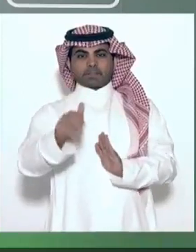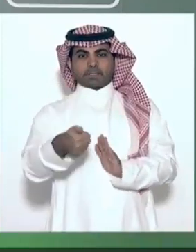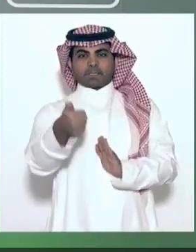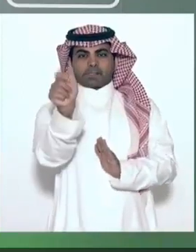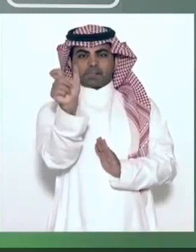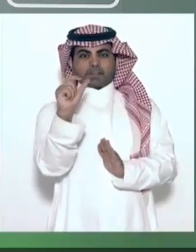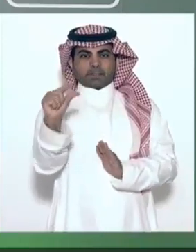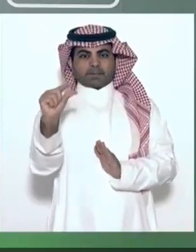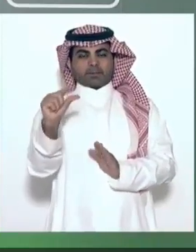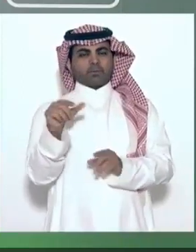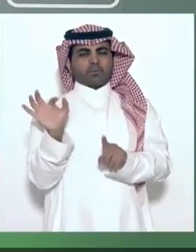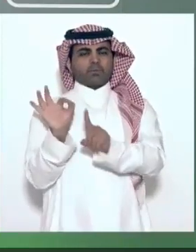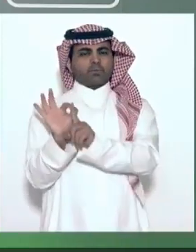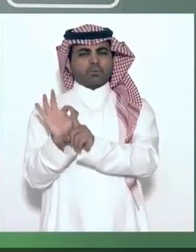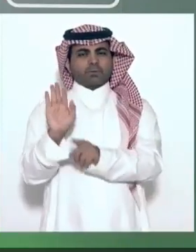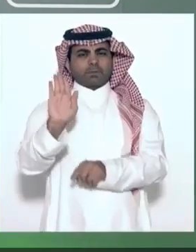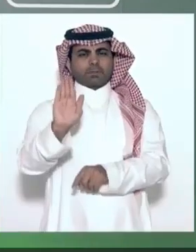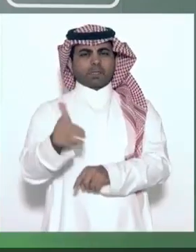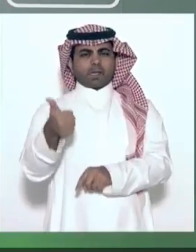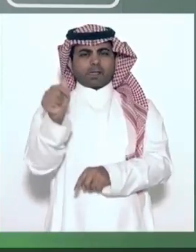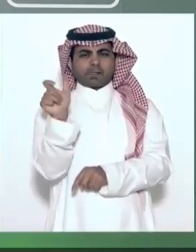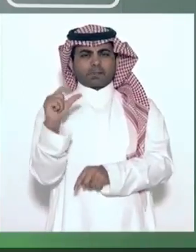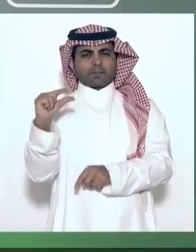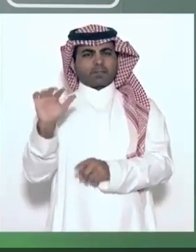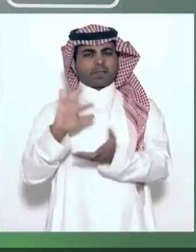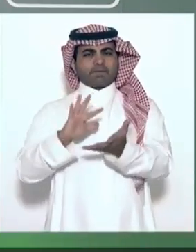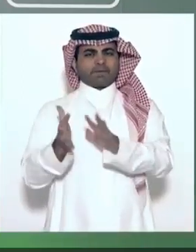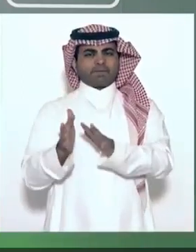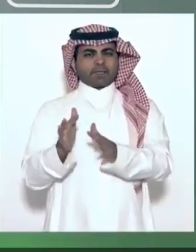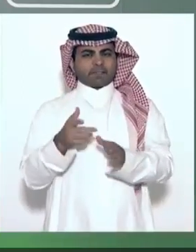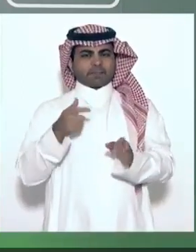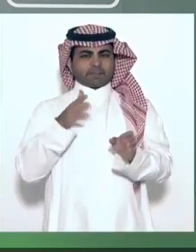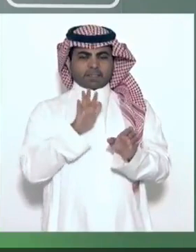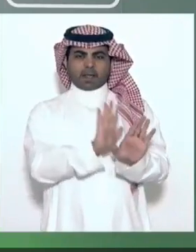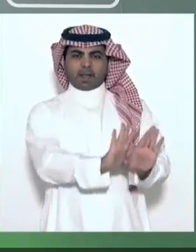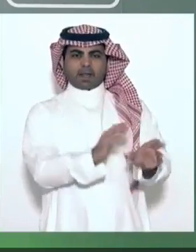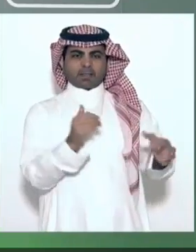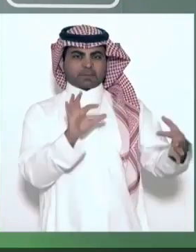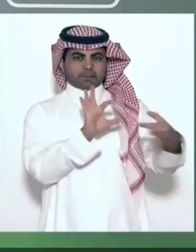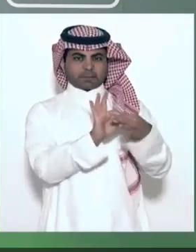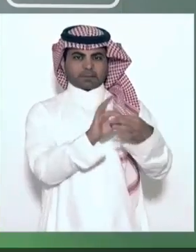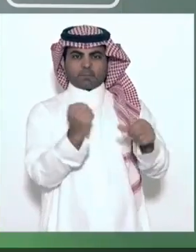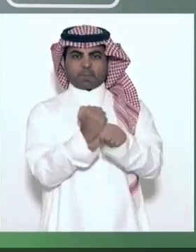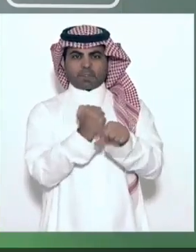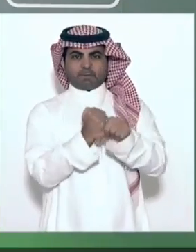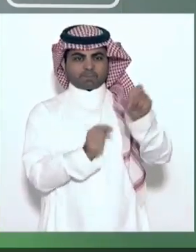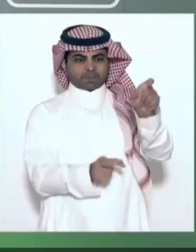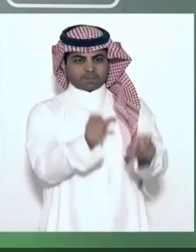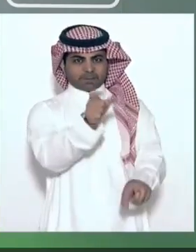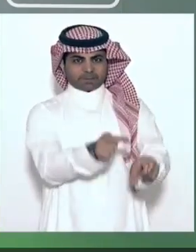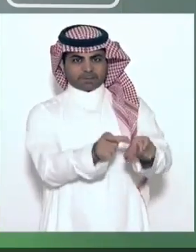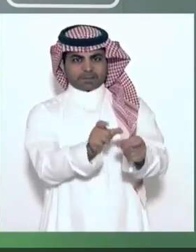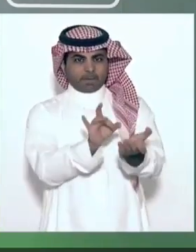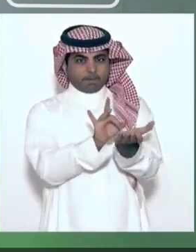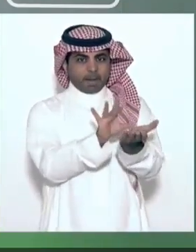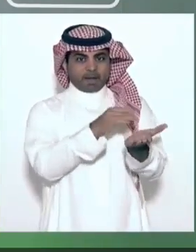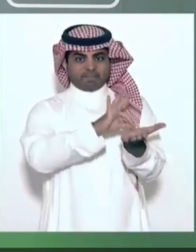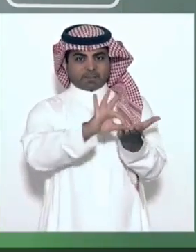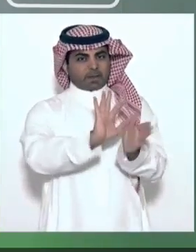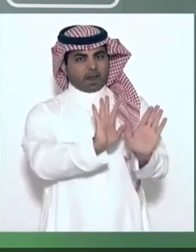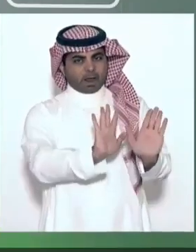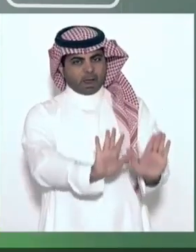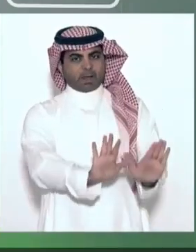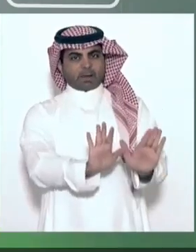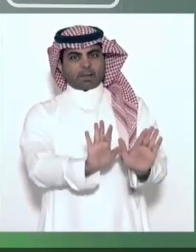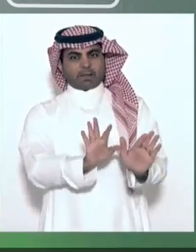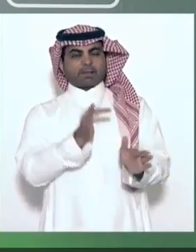آلية الدعم ستكون بإذن الله تعالى أن تستمر العلاقة التعاقدية بين العامل وصاحب العمل،